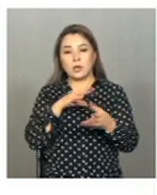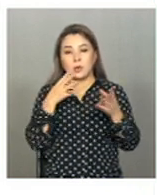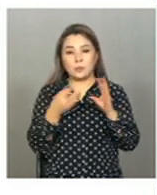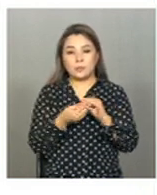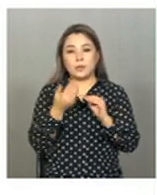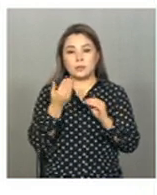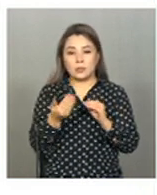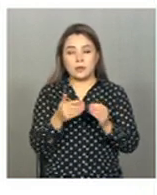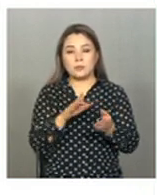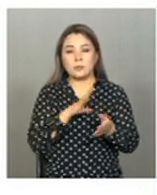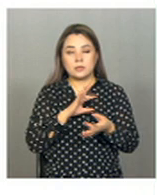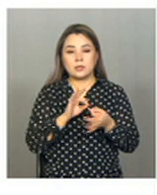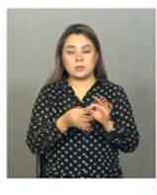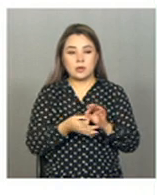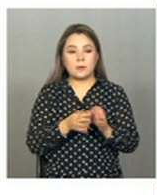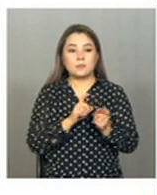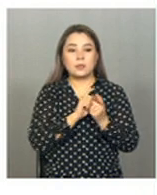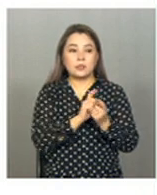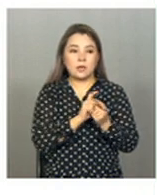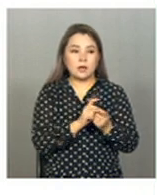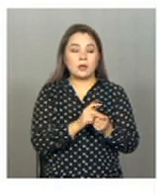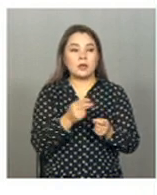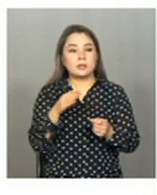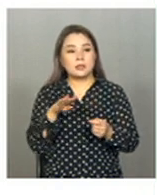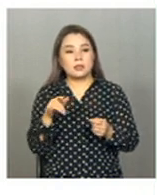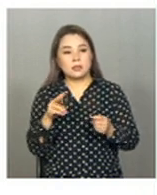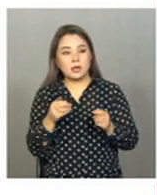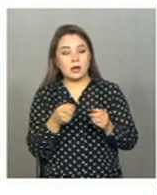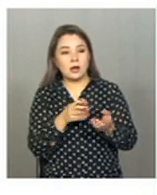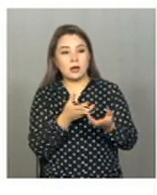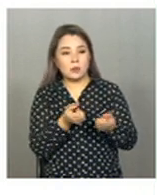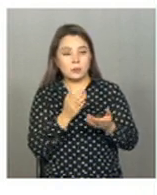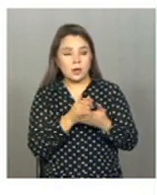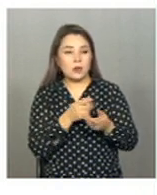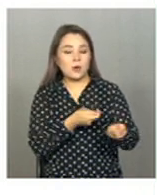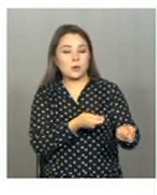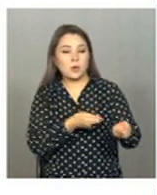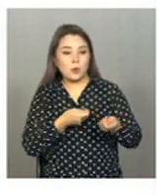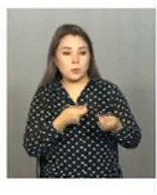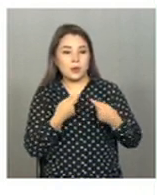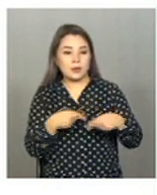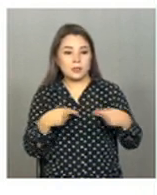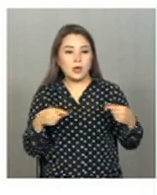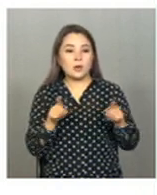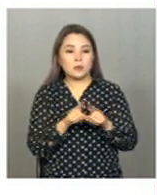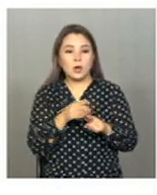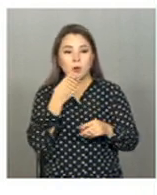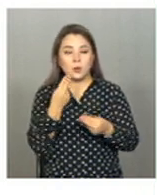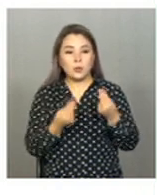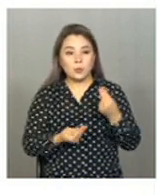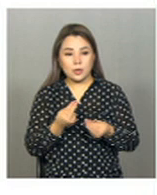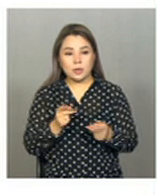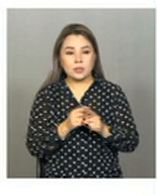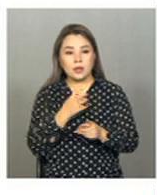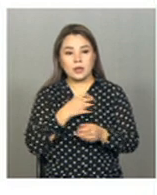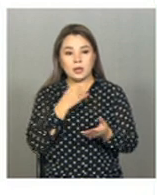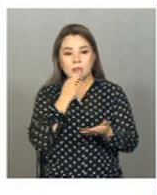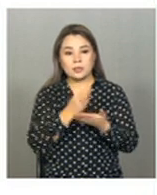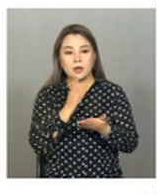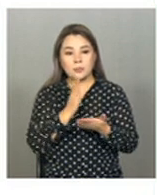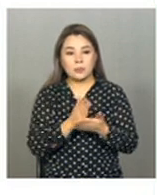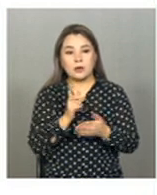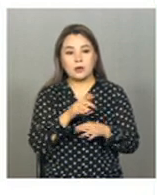сайыс, аударыспақ, теңге алу, көкпар тарту, тағы басқа ұлттық ойындардың негізін қалады.